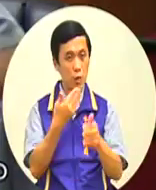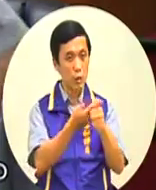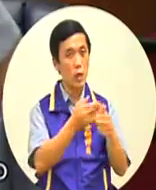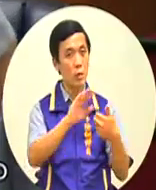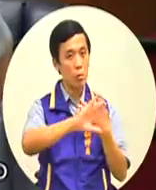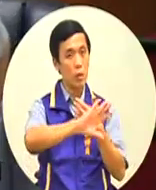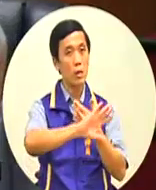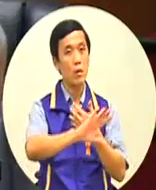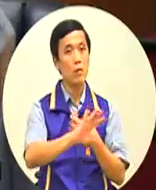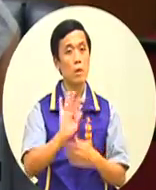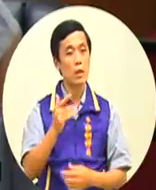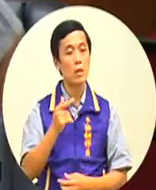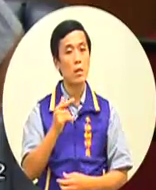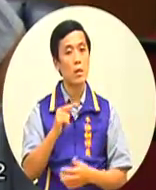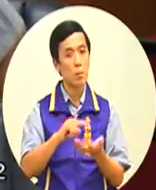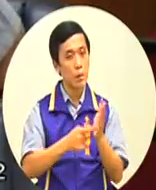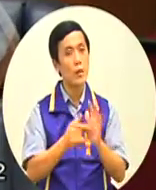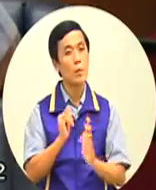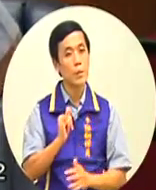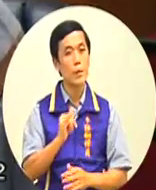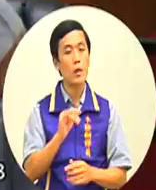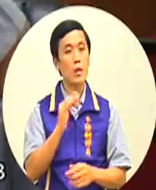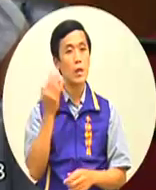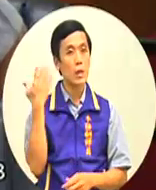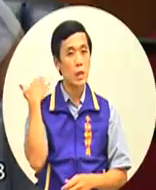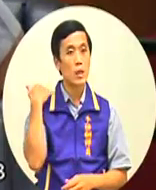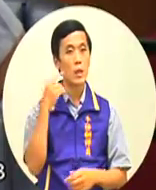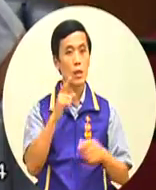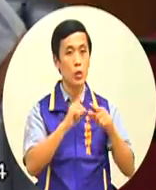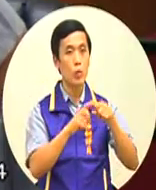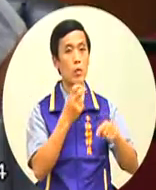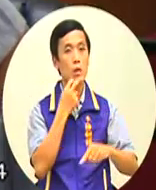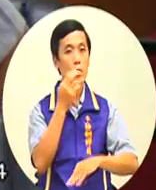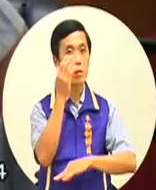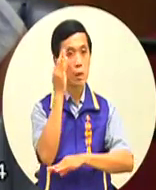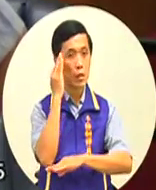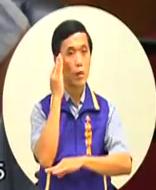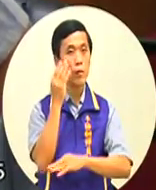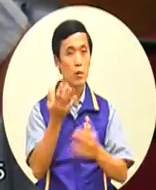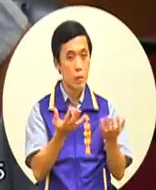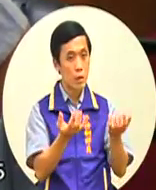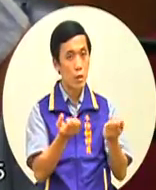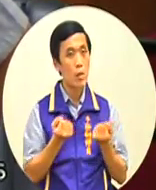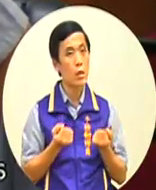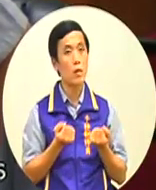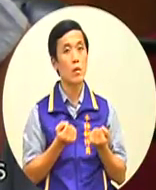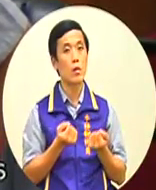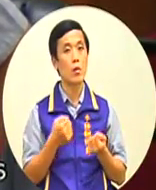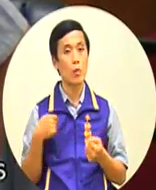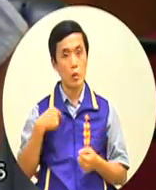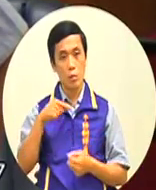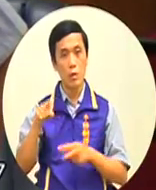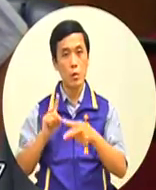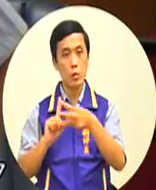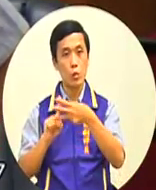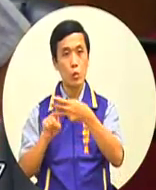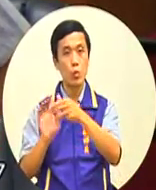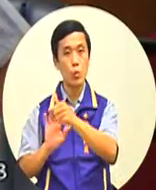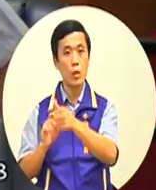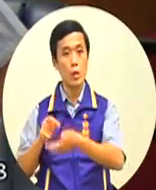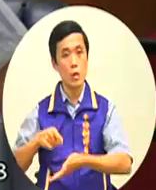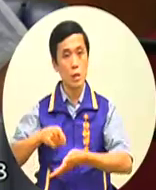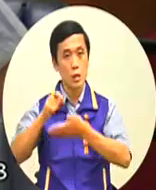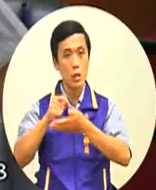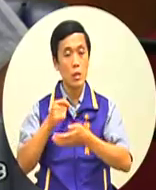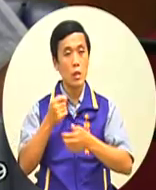也不错了哈。当初中央还接纳了我们主委提的，就是说能不能给我们